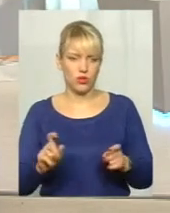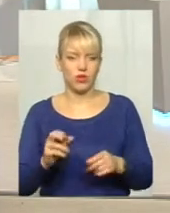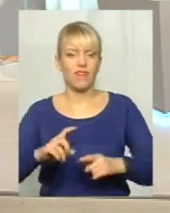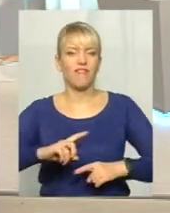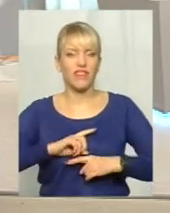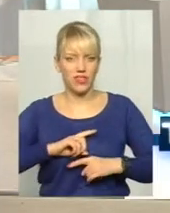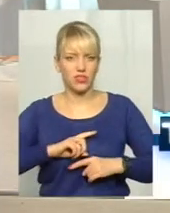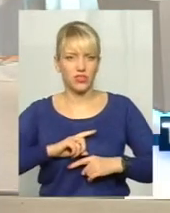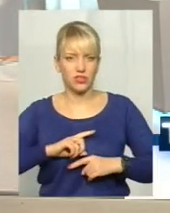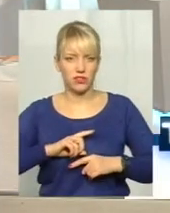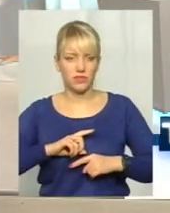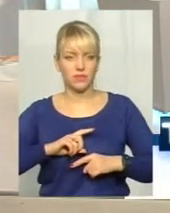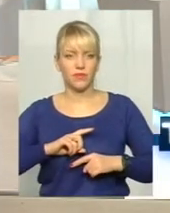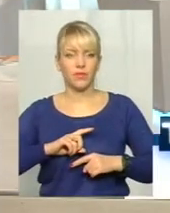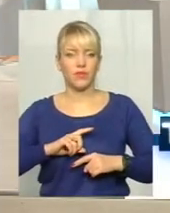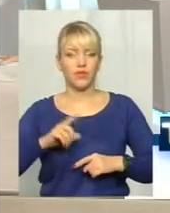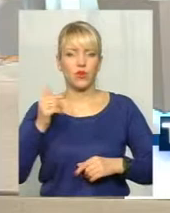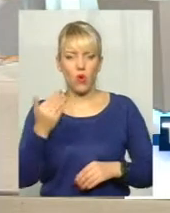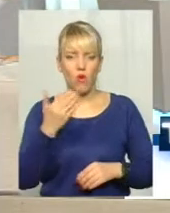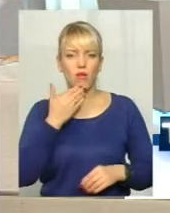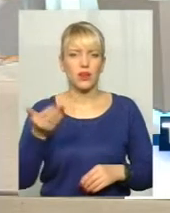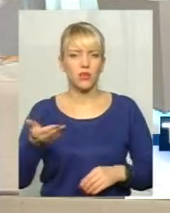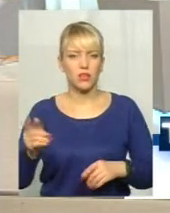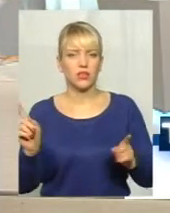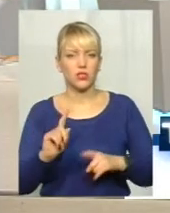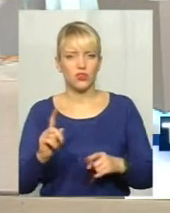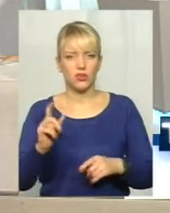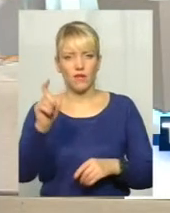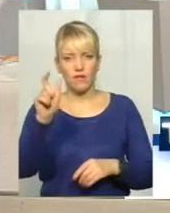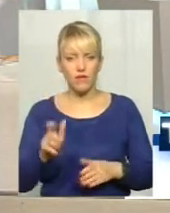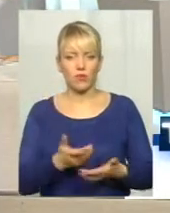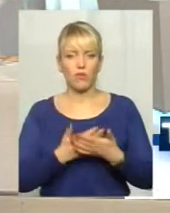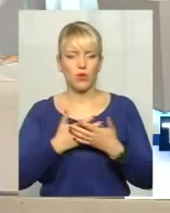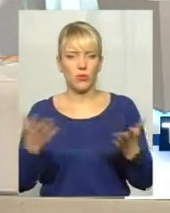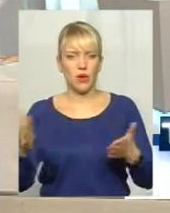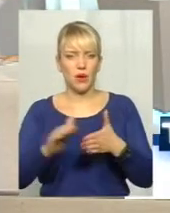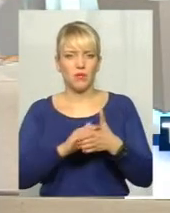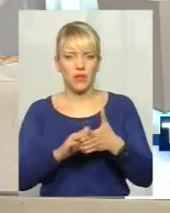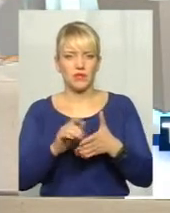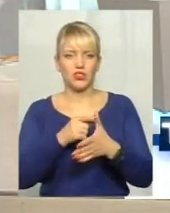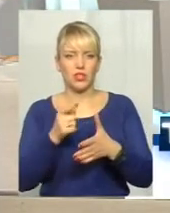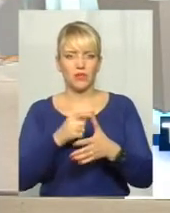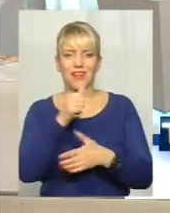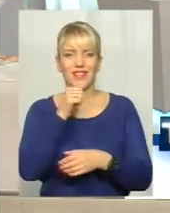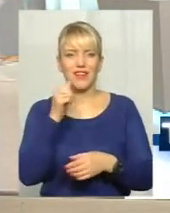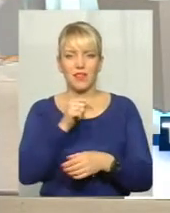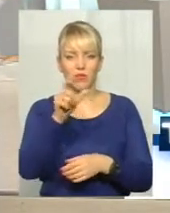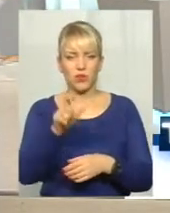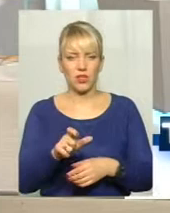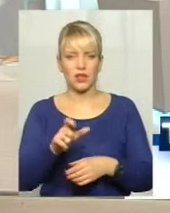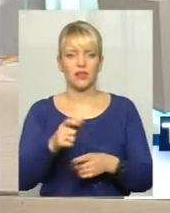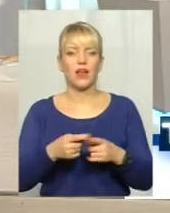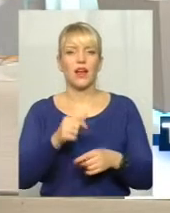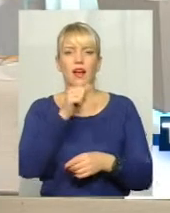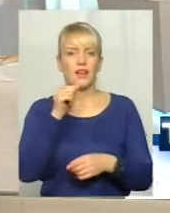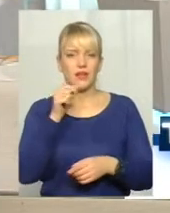його риторики, це те, що він оприлюднив прізвище і ім'я таємного агента під прикриттям.